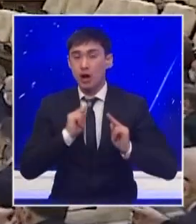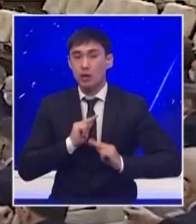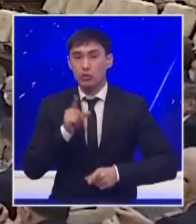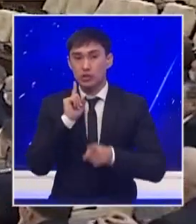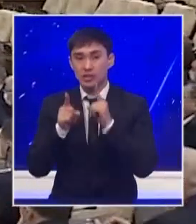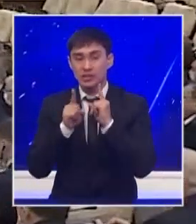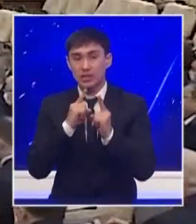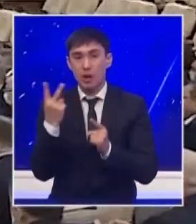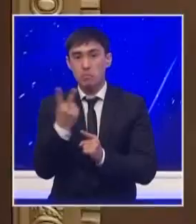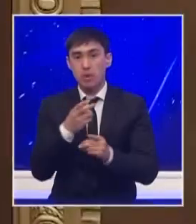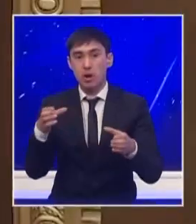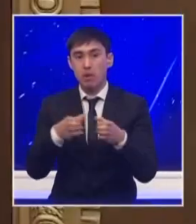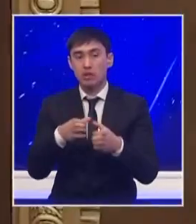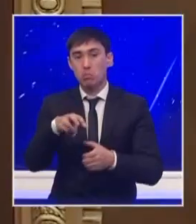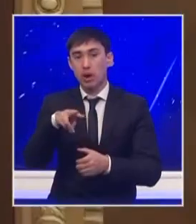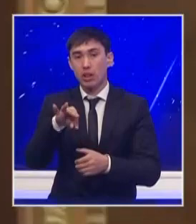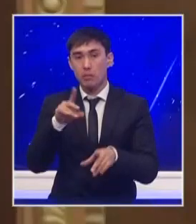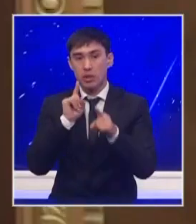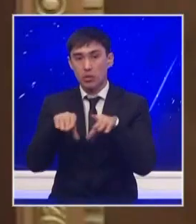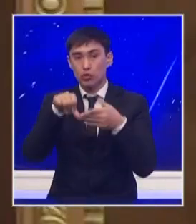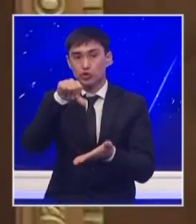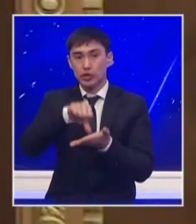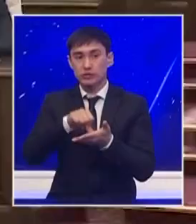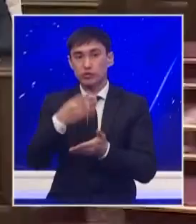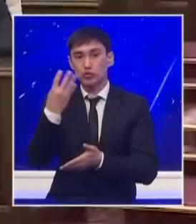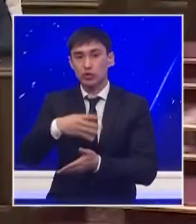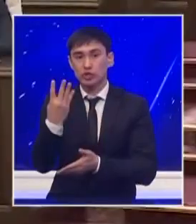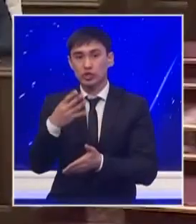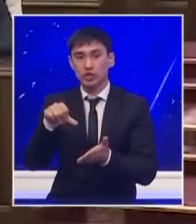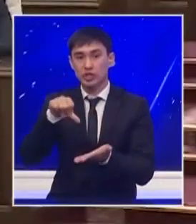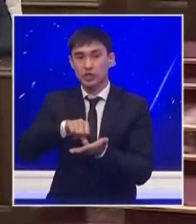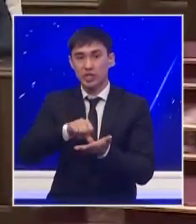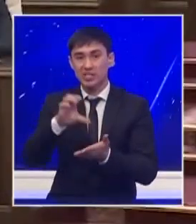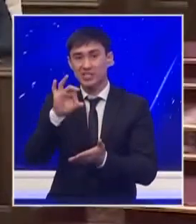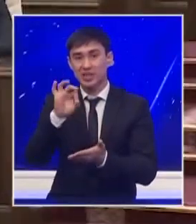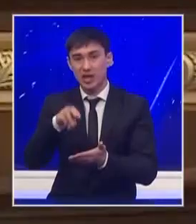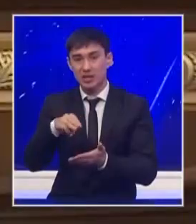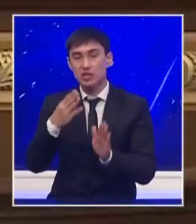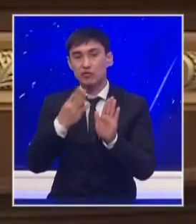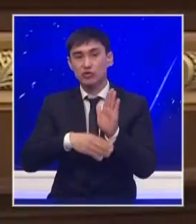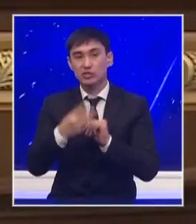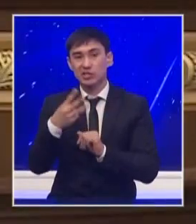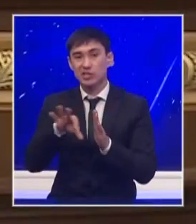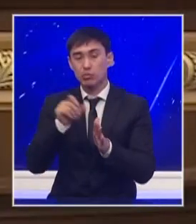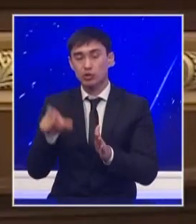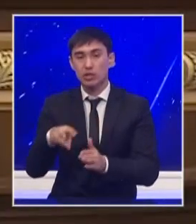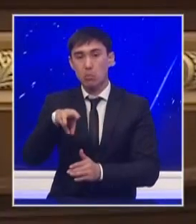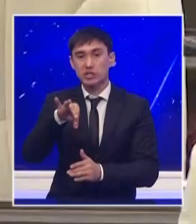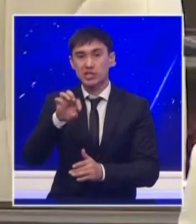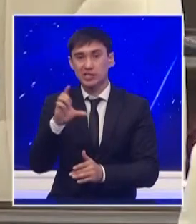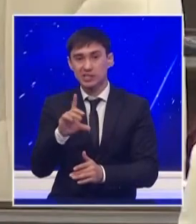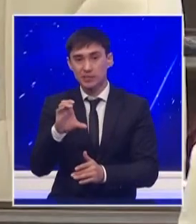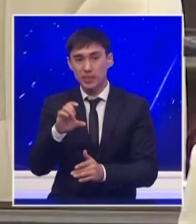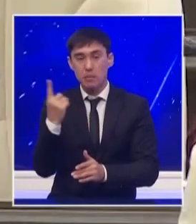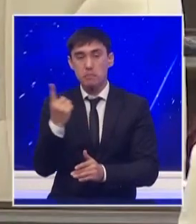заседания обеих палат парламента приняли участие 44 члена Сената и 93 депутата мажилиса